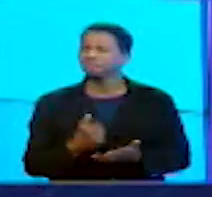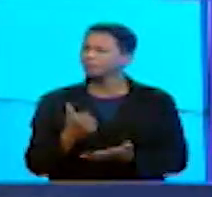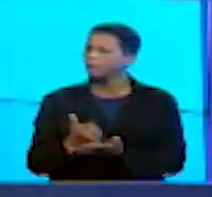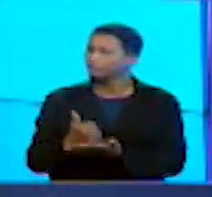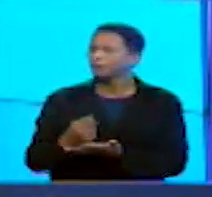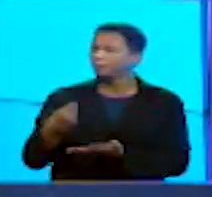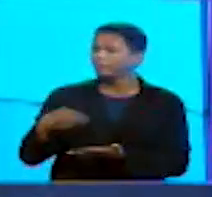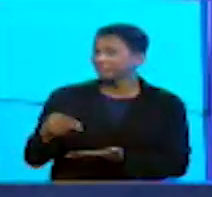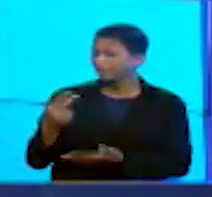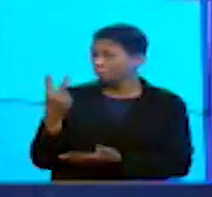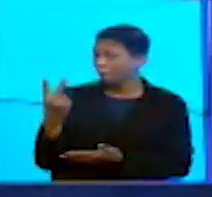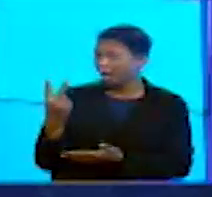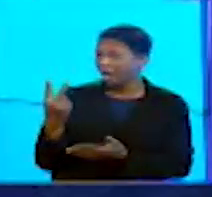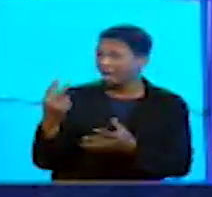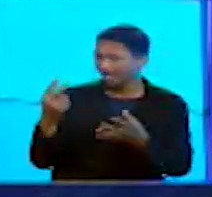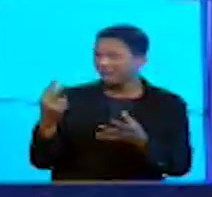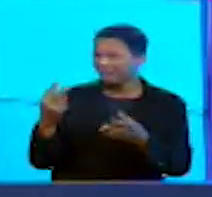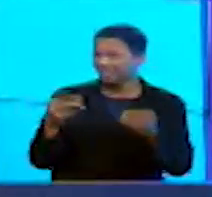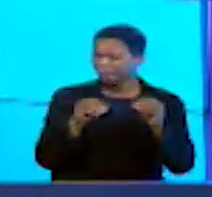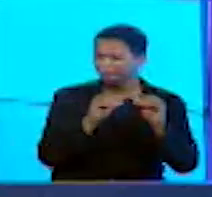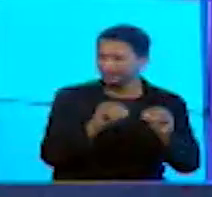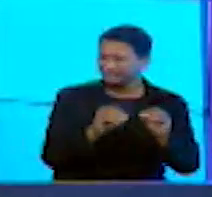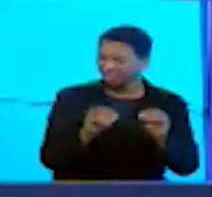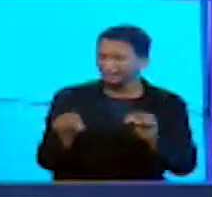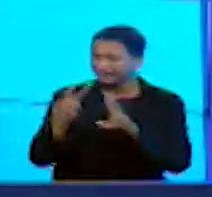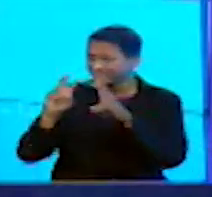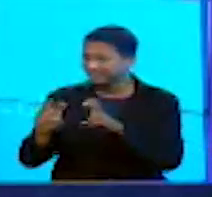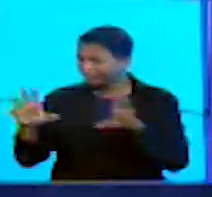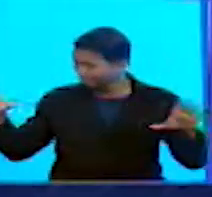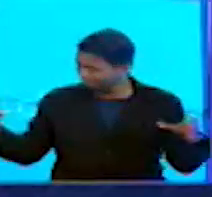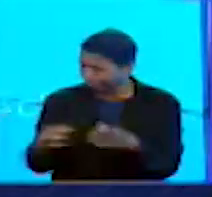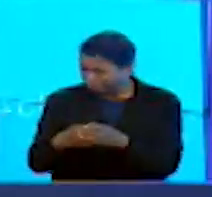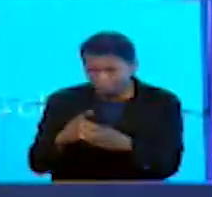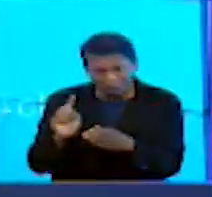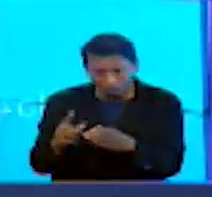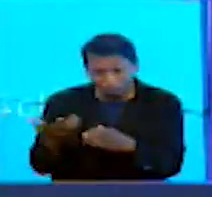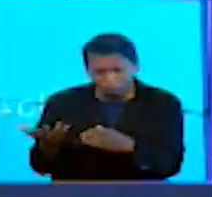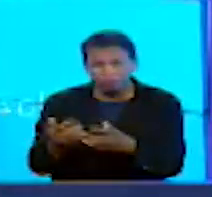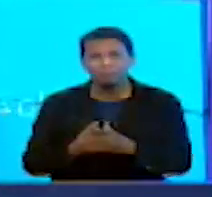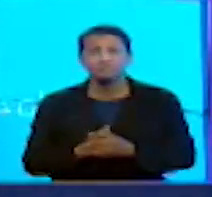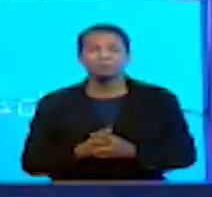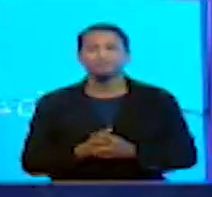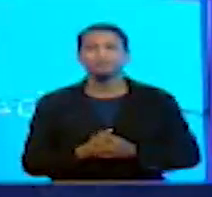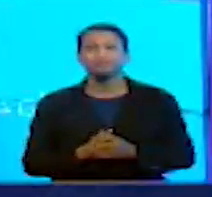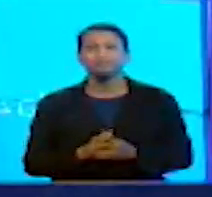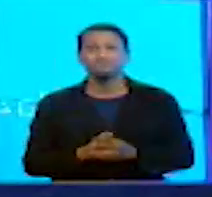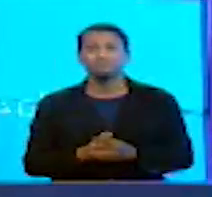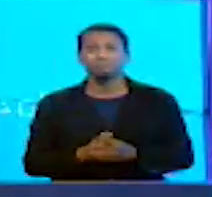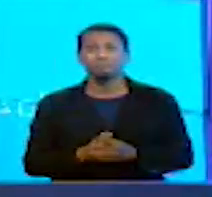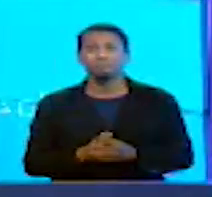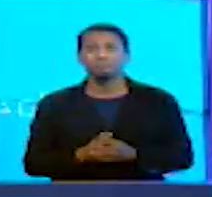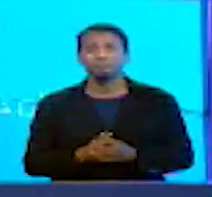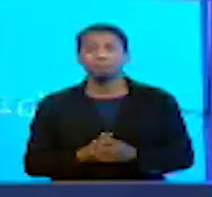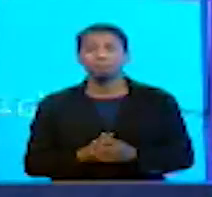Pertahanan dan tentu kami tidak boleh mengetahui. Jadi pada saatnya Presiden Jokowi